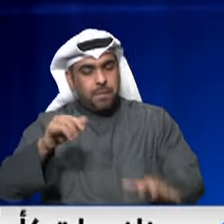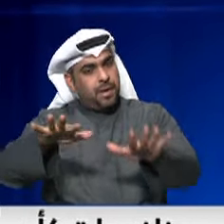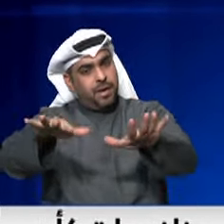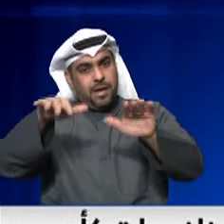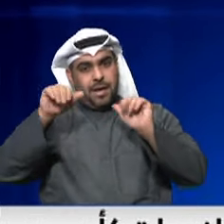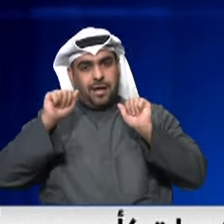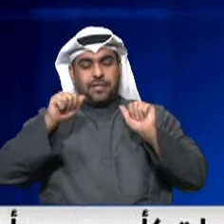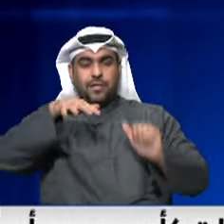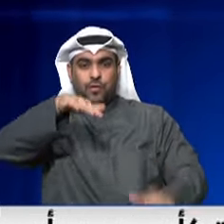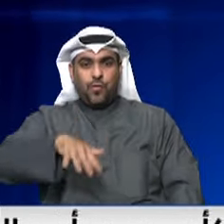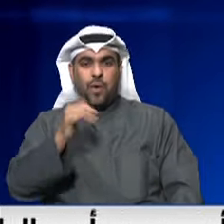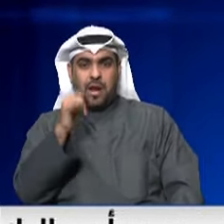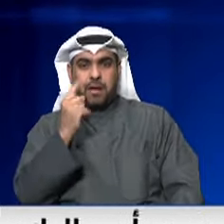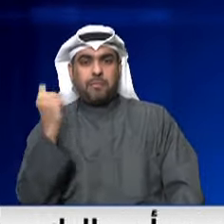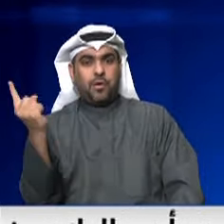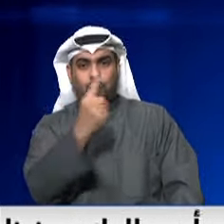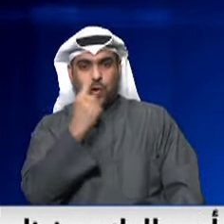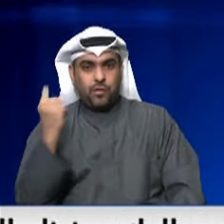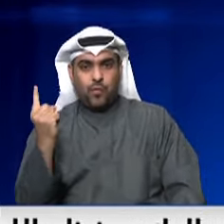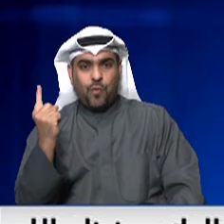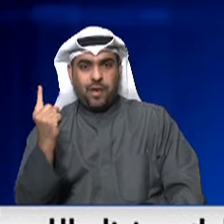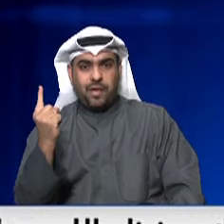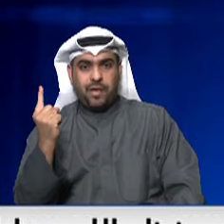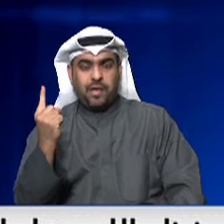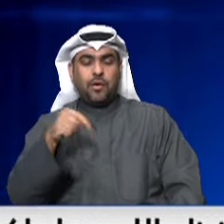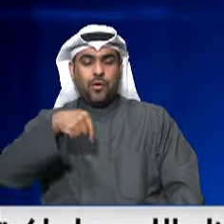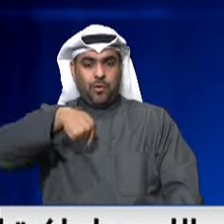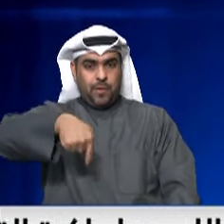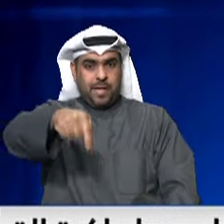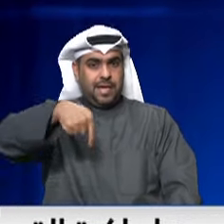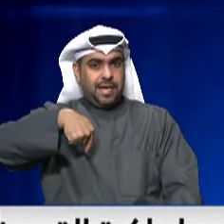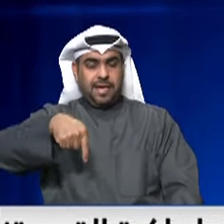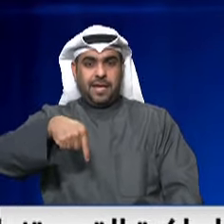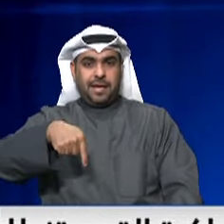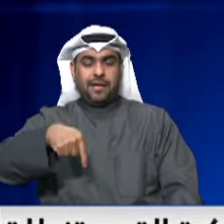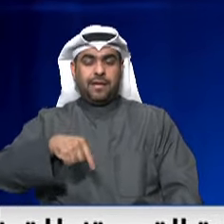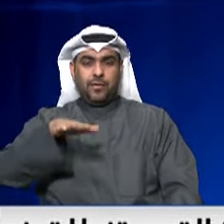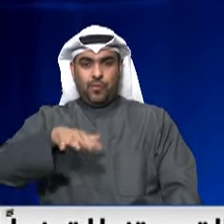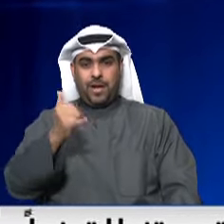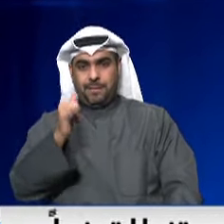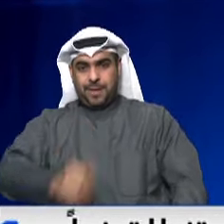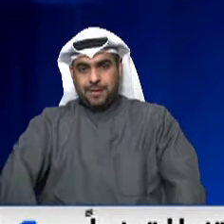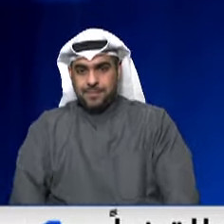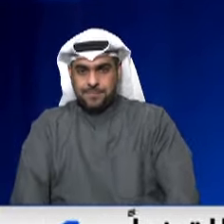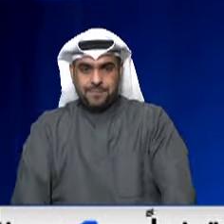على الساحتين الإقليمية والدولية والتطورات التي تشهدها المنطقة.